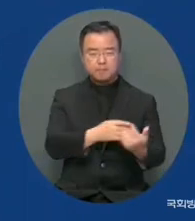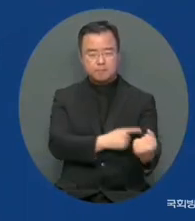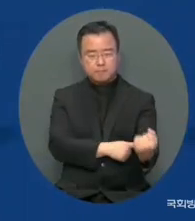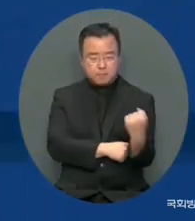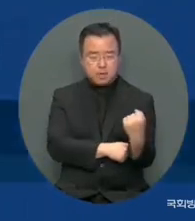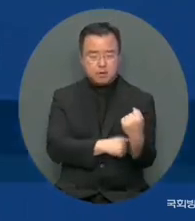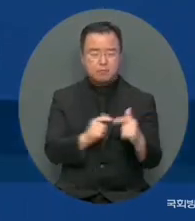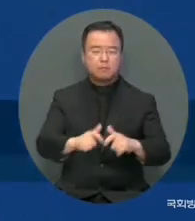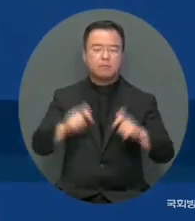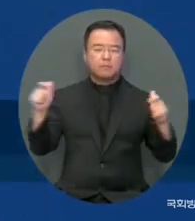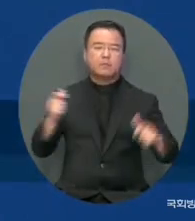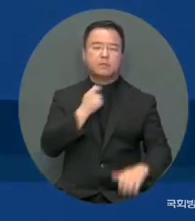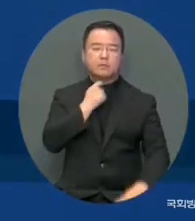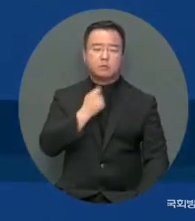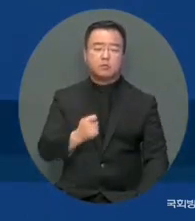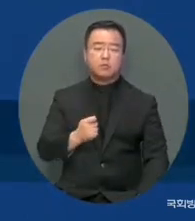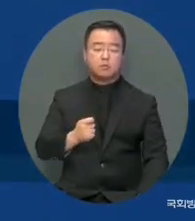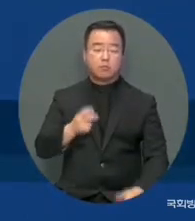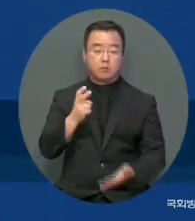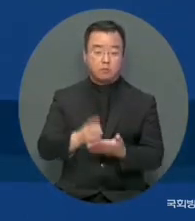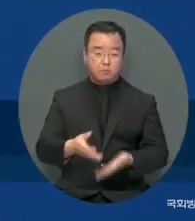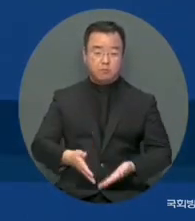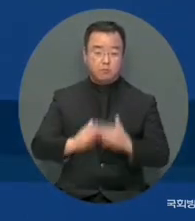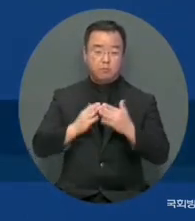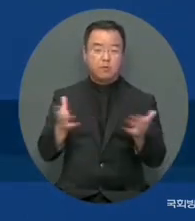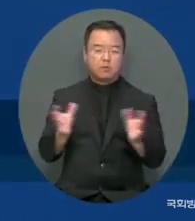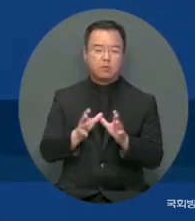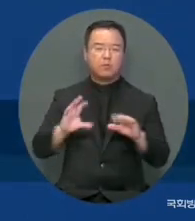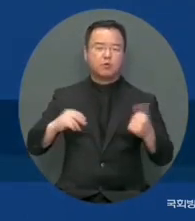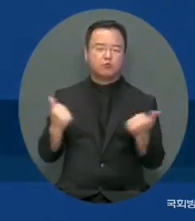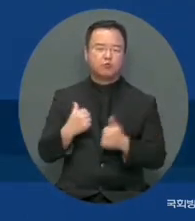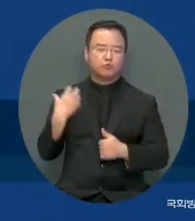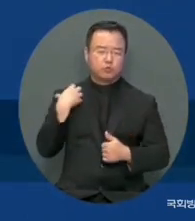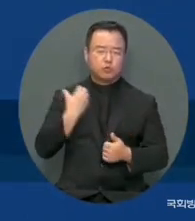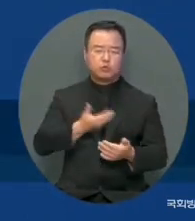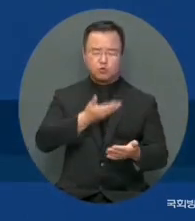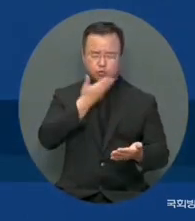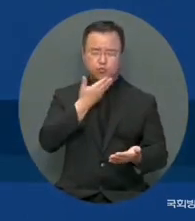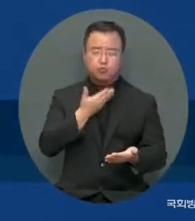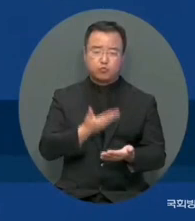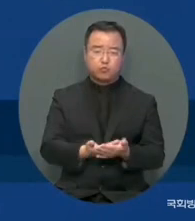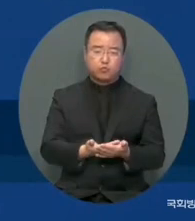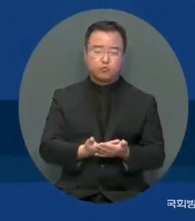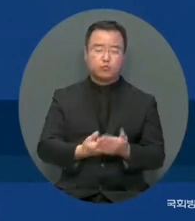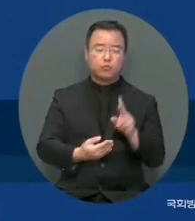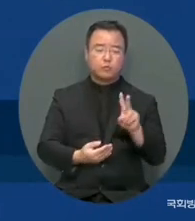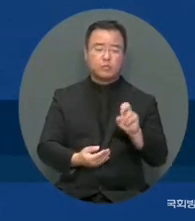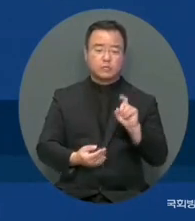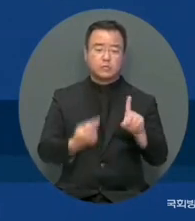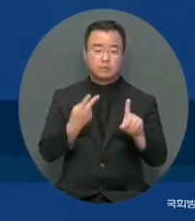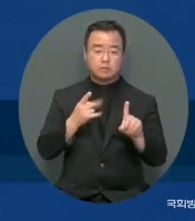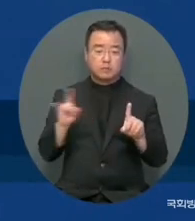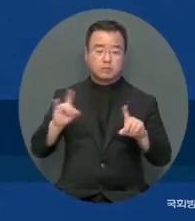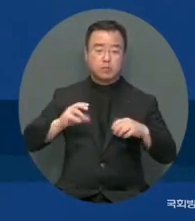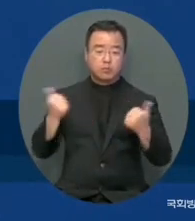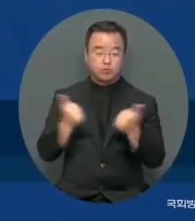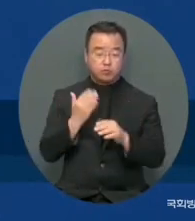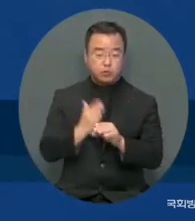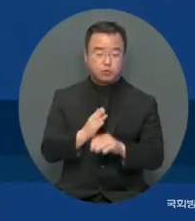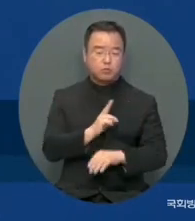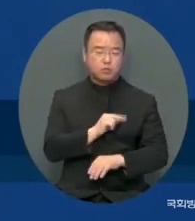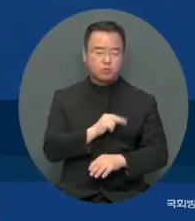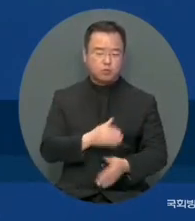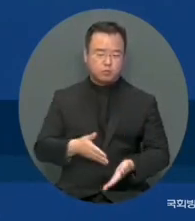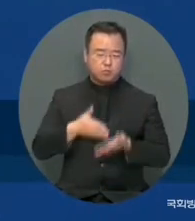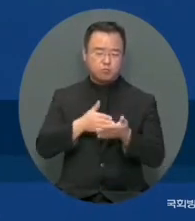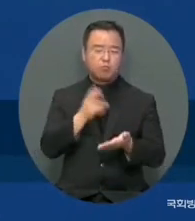강화하겠습니다. 입법기관으로서 국회의 중요성이 날로 커지고 있습니다. 21대 국회에 들어서 의원 입법 비중이